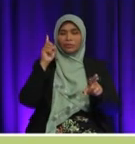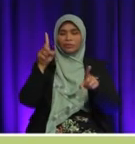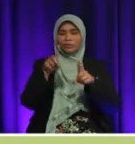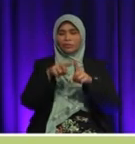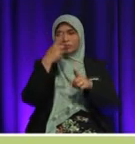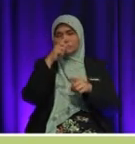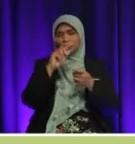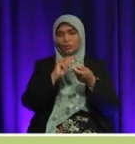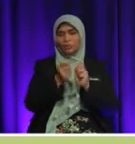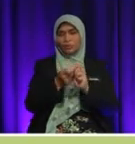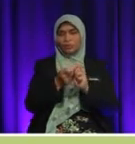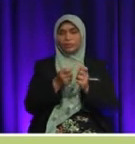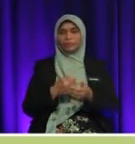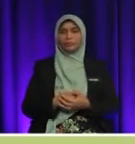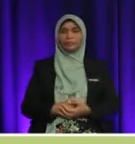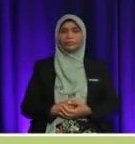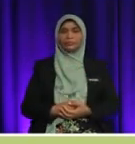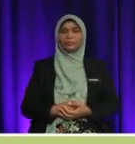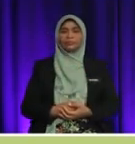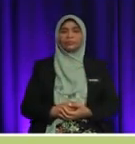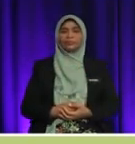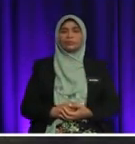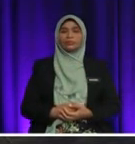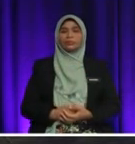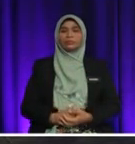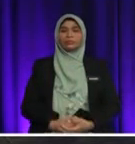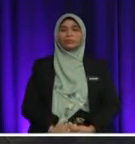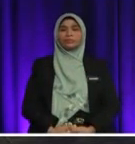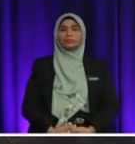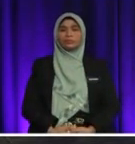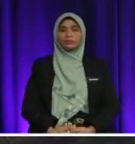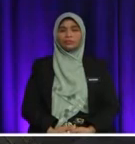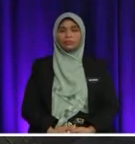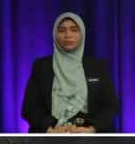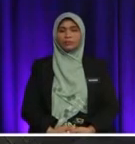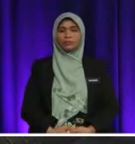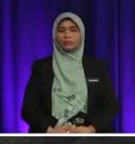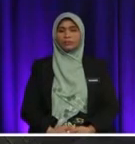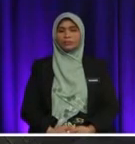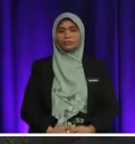puting? Kita panggillah. Belum lagi. Alif belum jawab. Okey, Alif. Silakan Alif. Sila jawab.